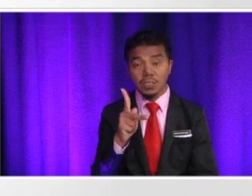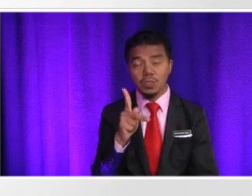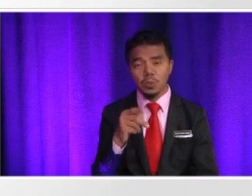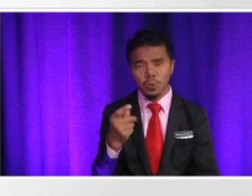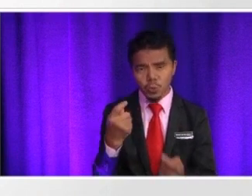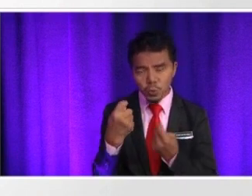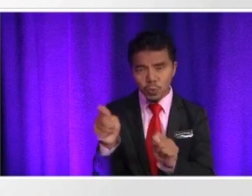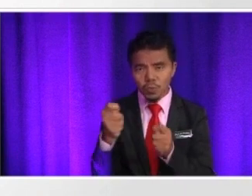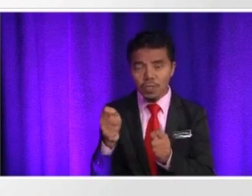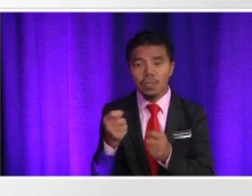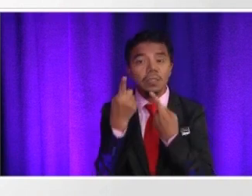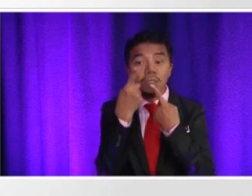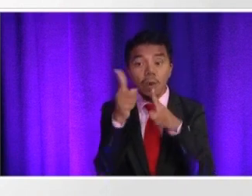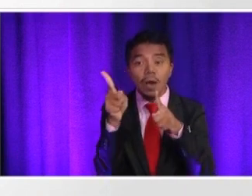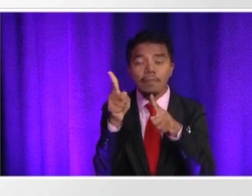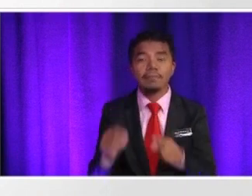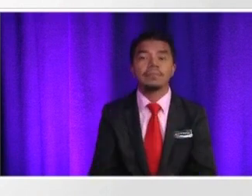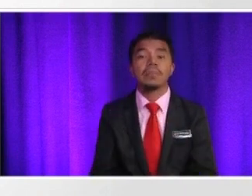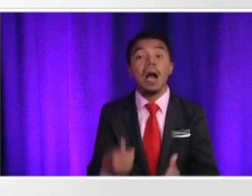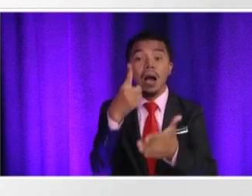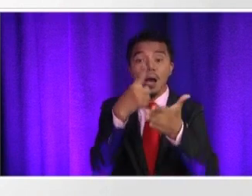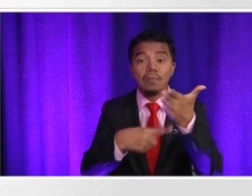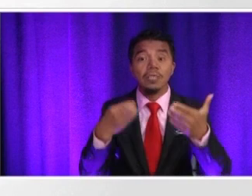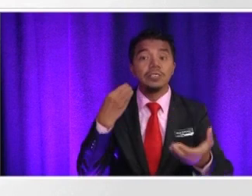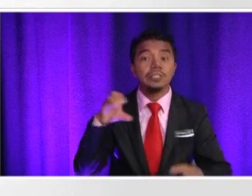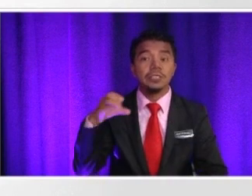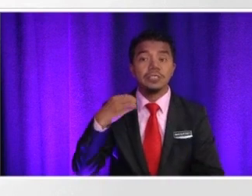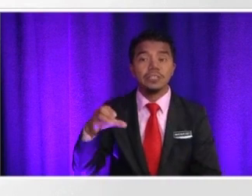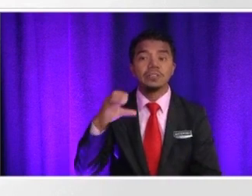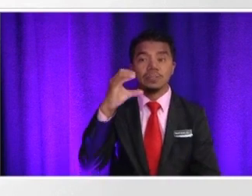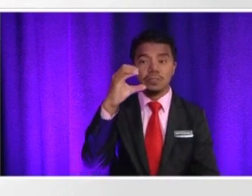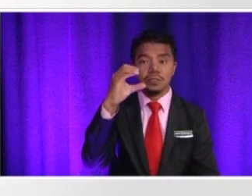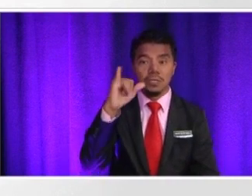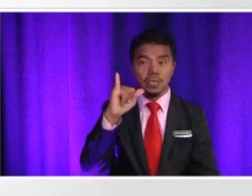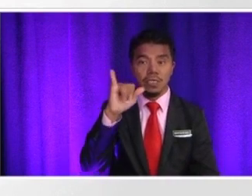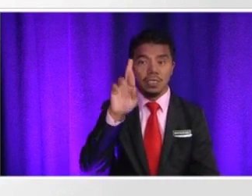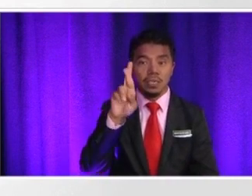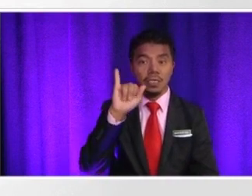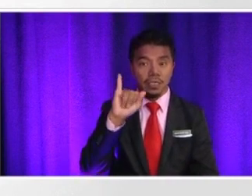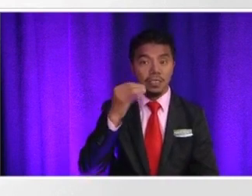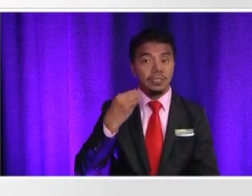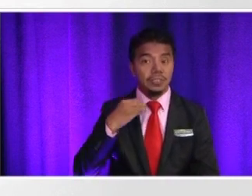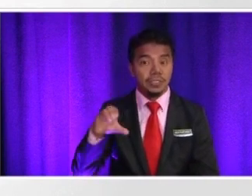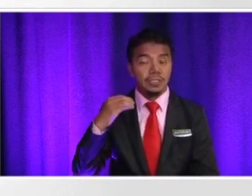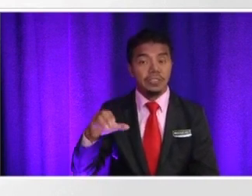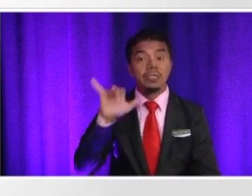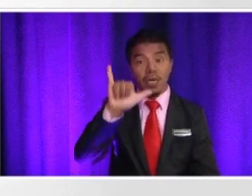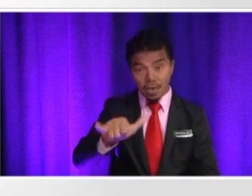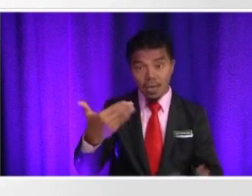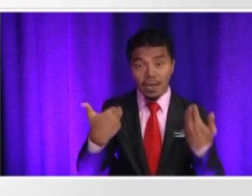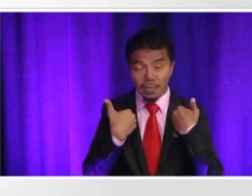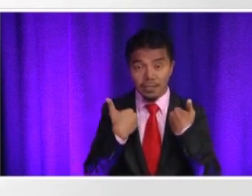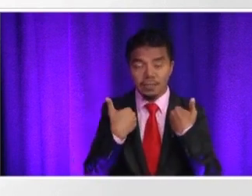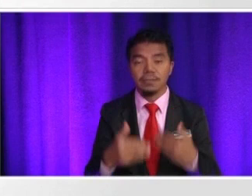tahu siapa nak cuba jawab? Apa ciri yang ada pada Encik Yusof? Saya pernah cuba jawab. Siapa nak cuba? Okey, cuba. Mahira.